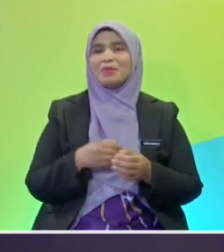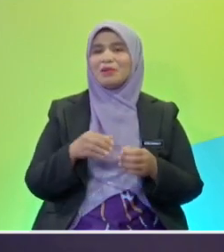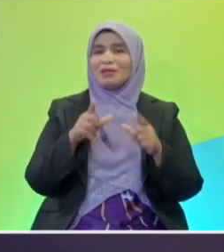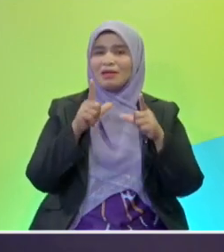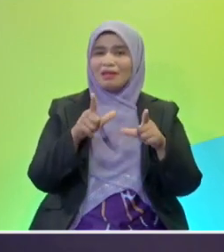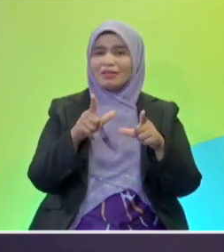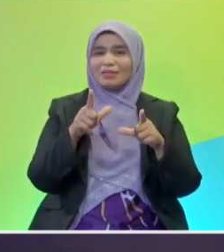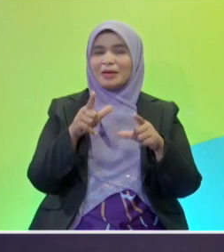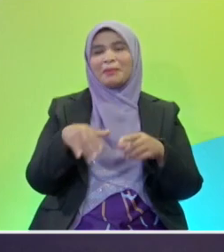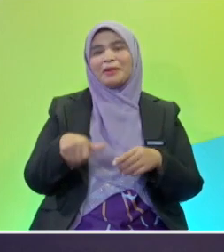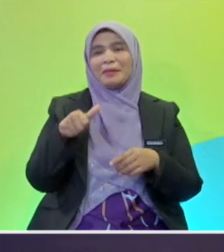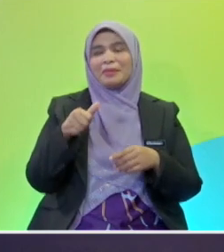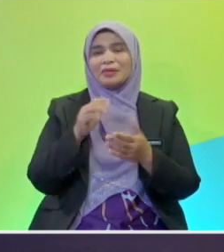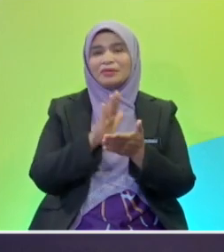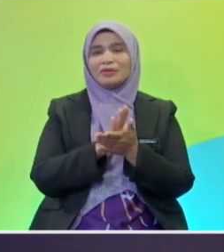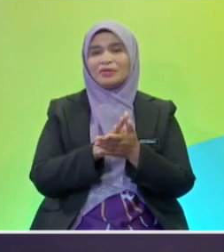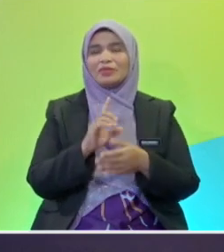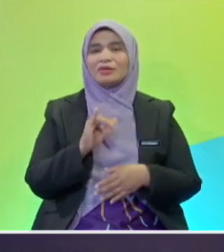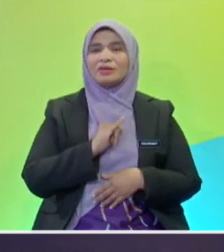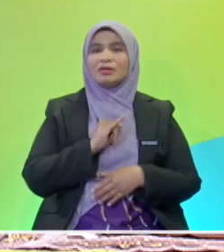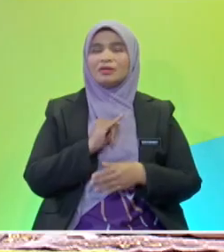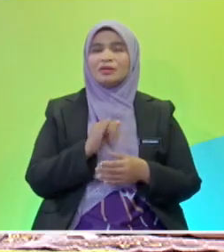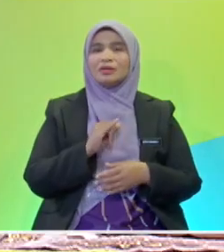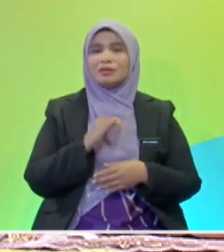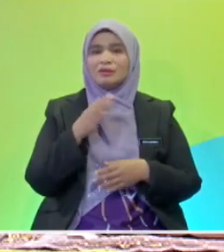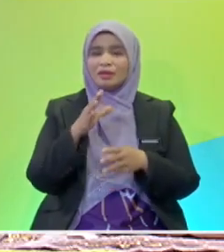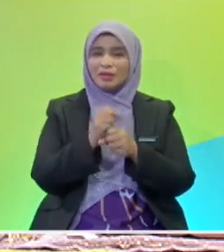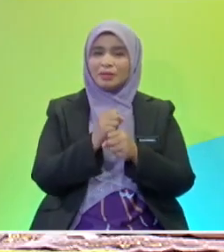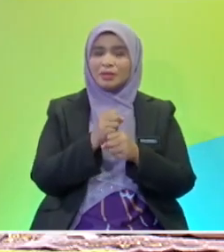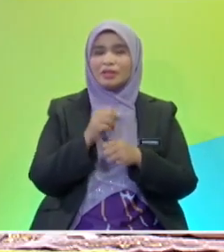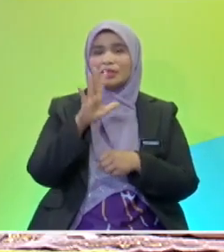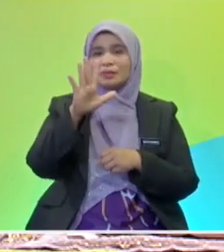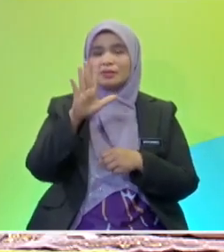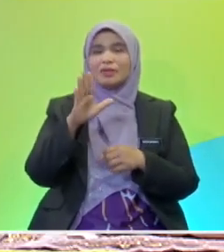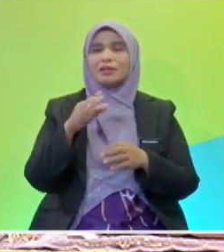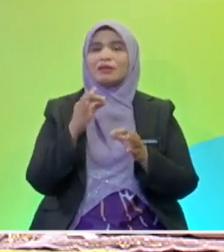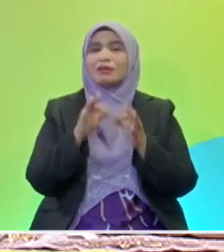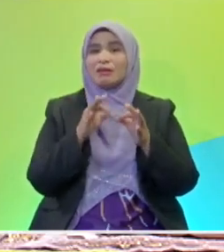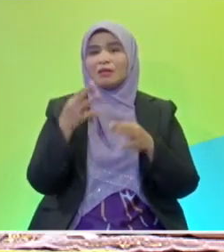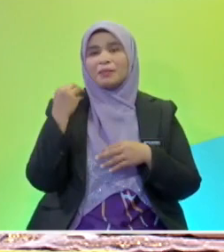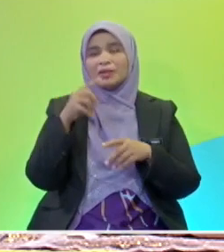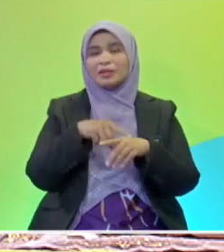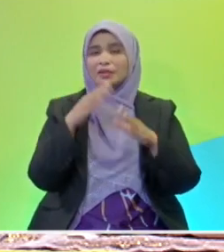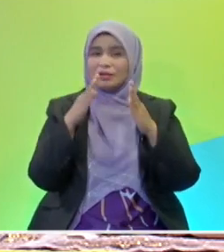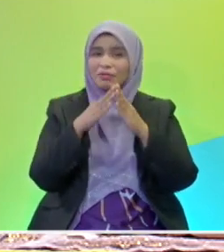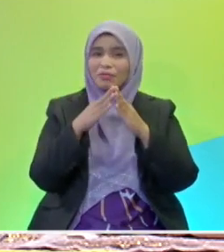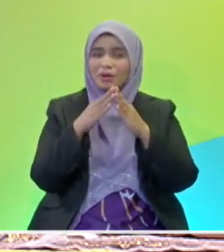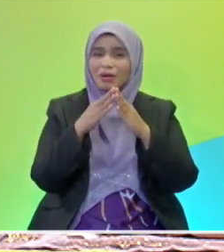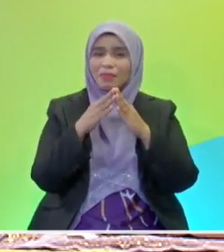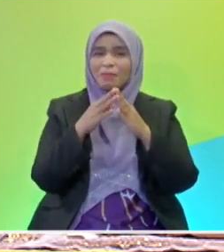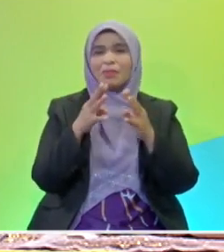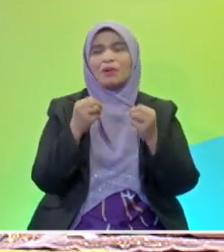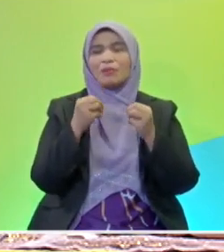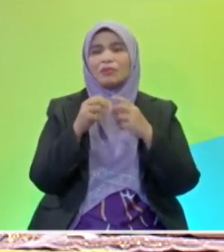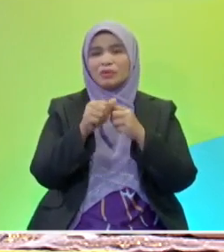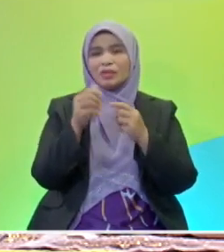Cikgu okey kalau macam tu kan Cikgu saya dah dapat lima bintang ni kalau yang mereka di rumah kan yang macam nak ikuti lagi